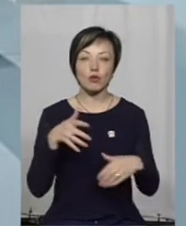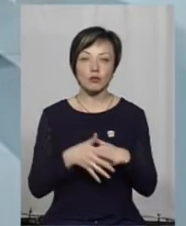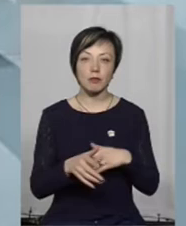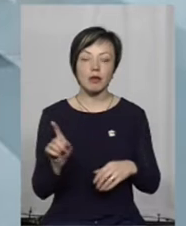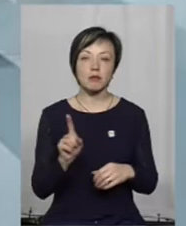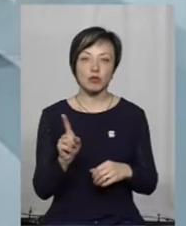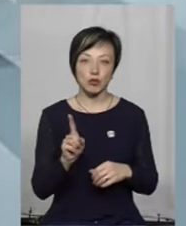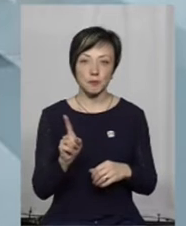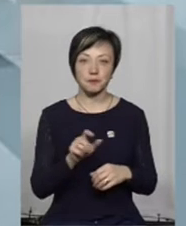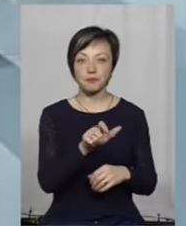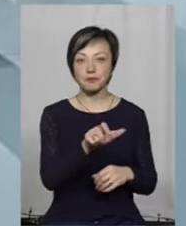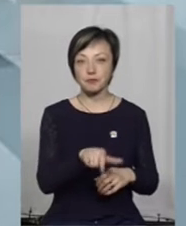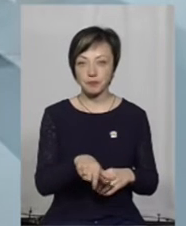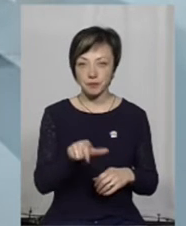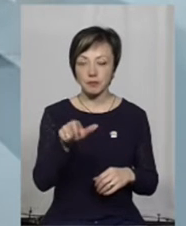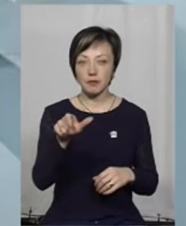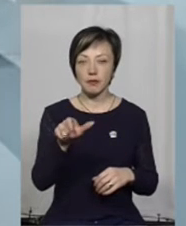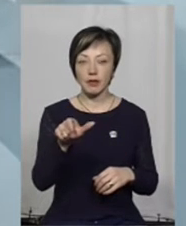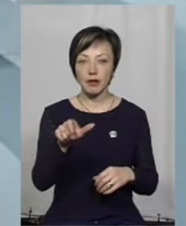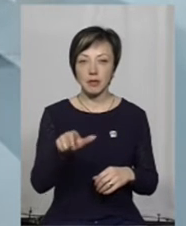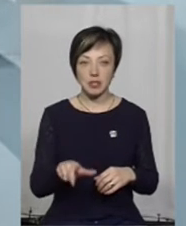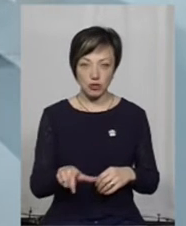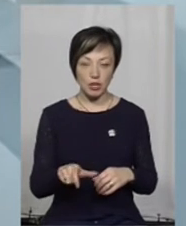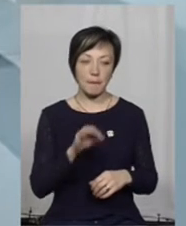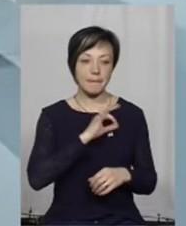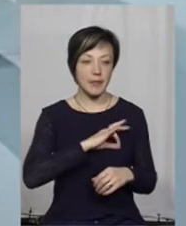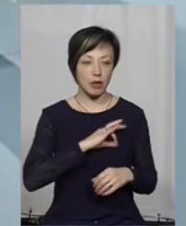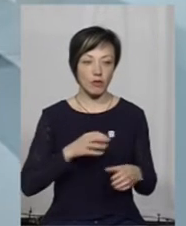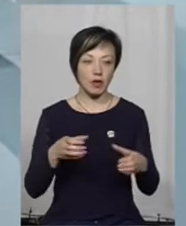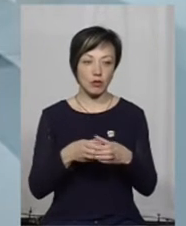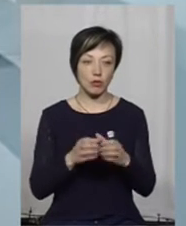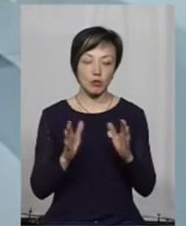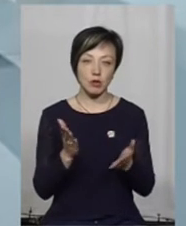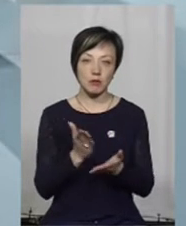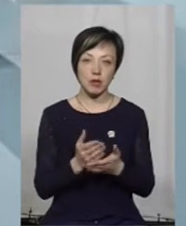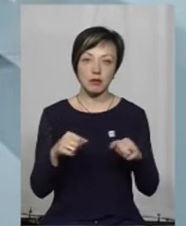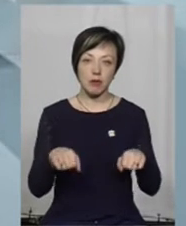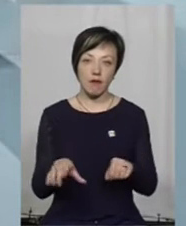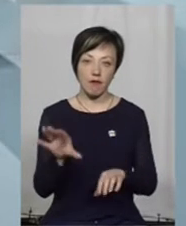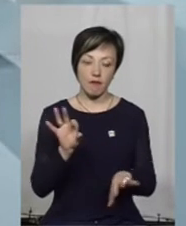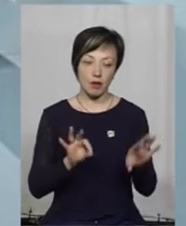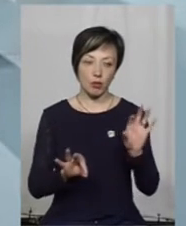що пасажир, той же пасажир пільгової категорії, він буде мати право вибору.